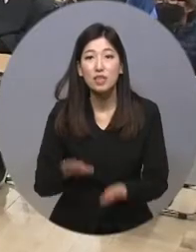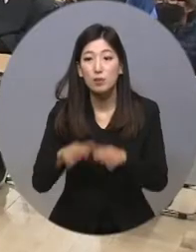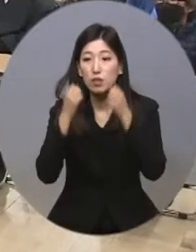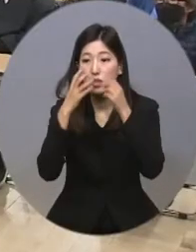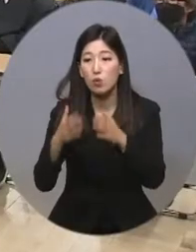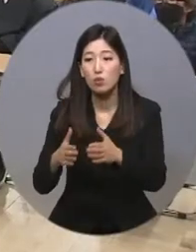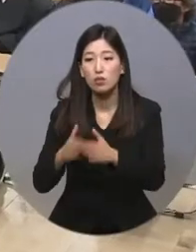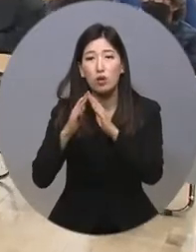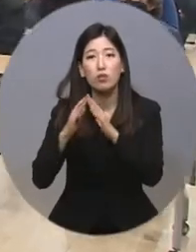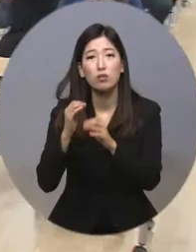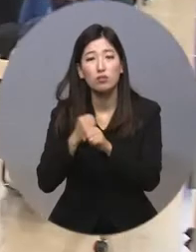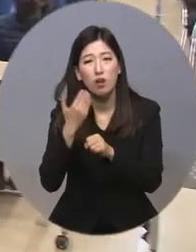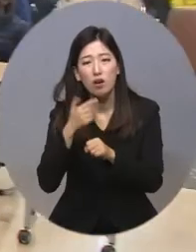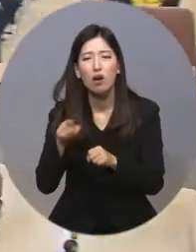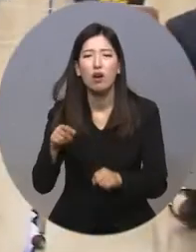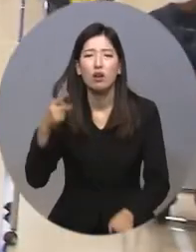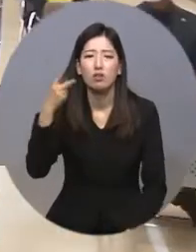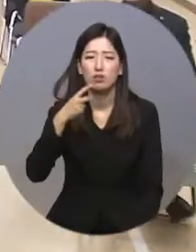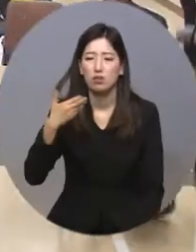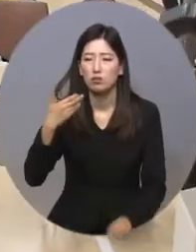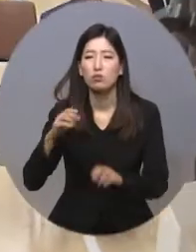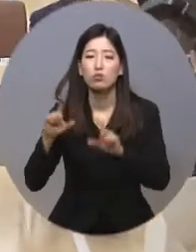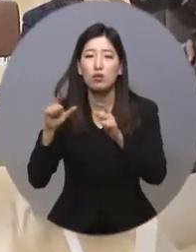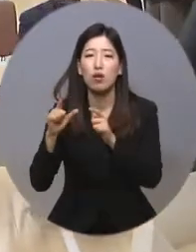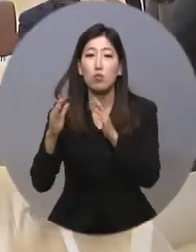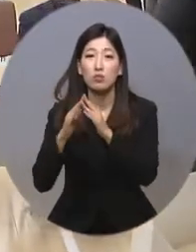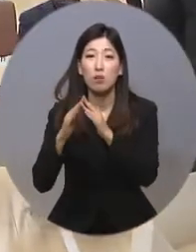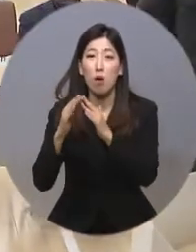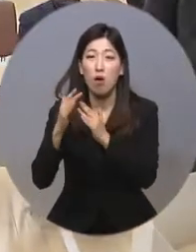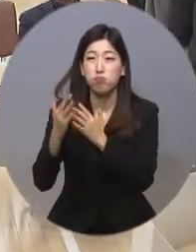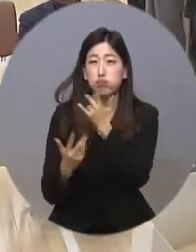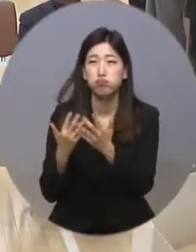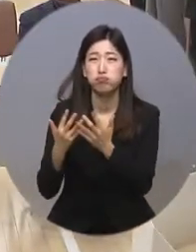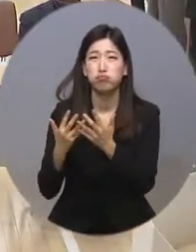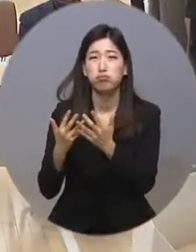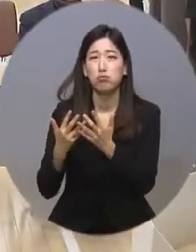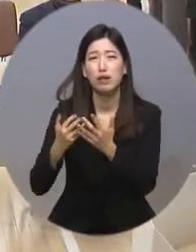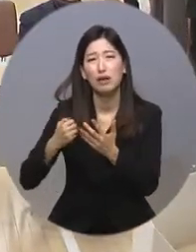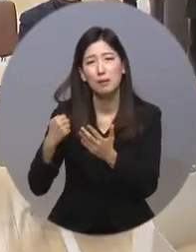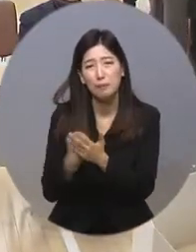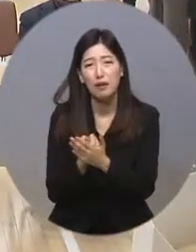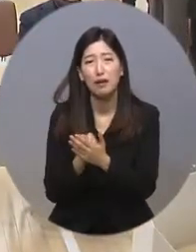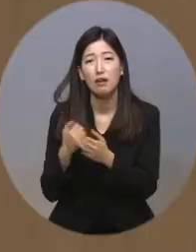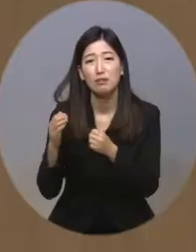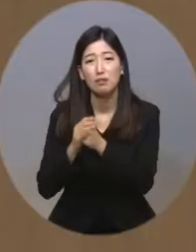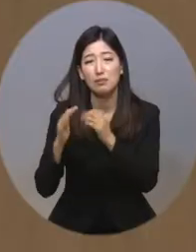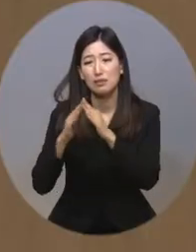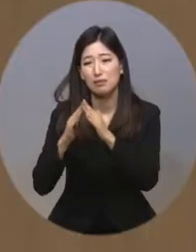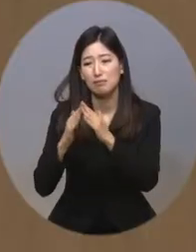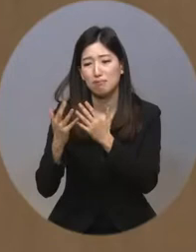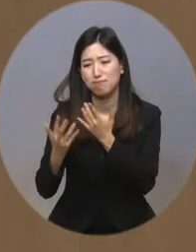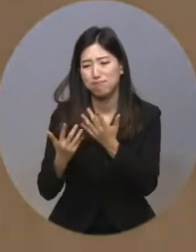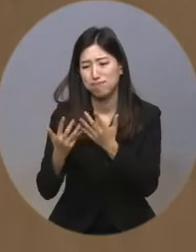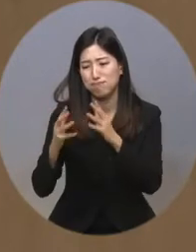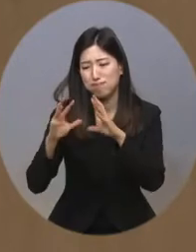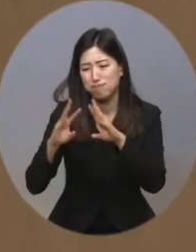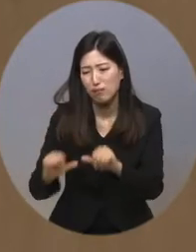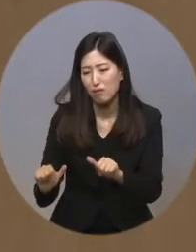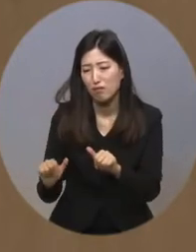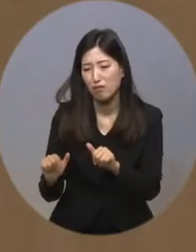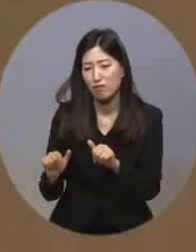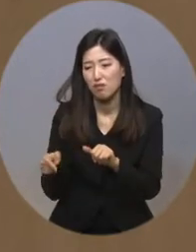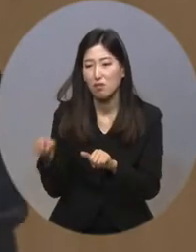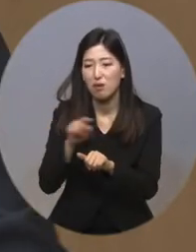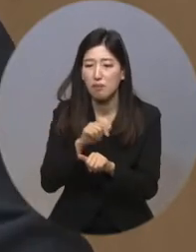2019년 안타까운 화재로 주택이 전소되어 기존 헛간 옆에 컨테이너를 달아 화장실도 없고